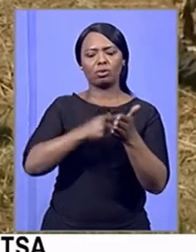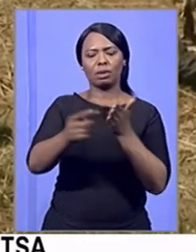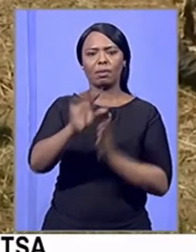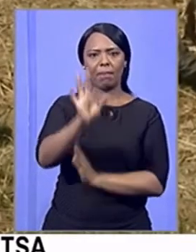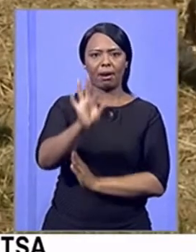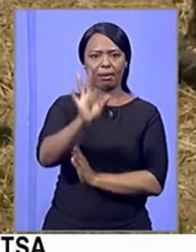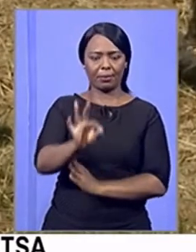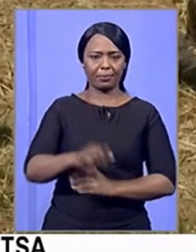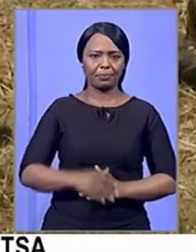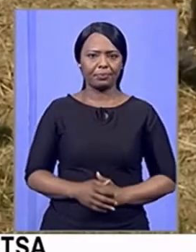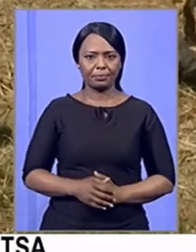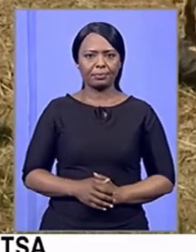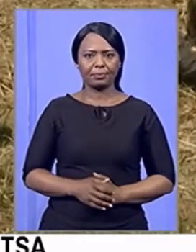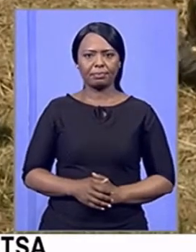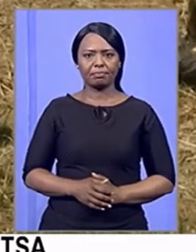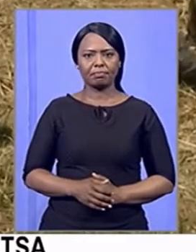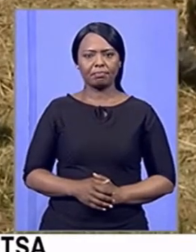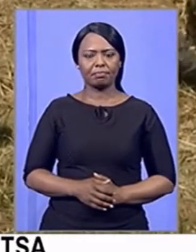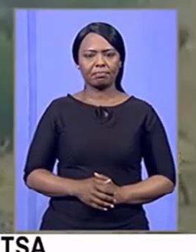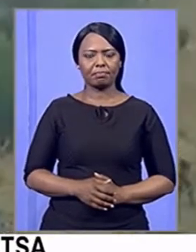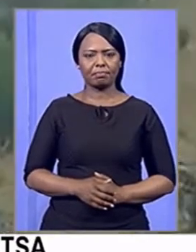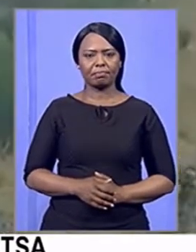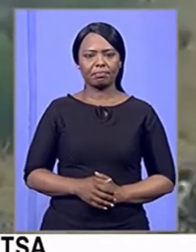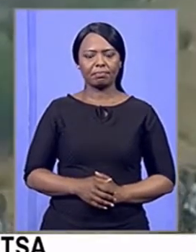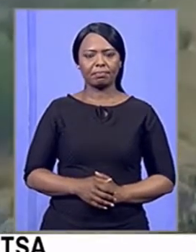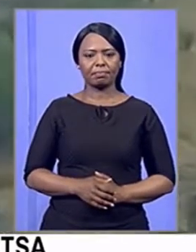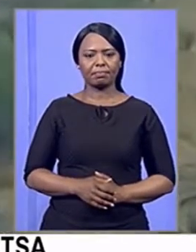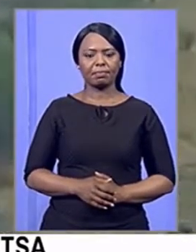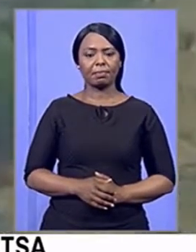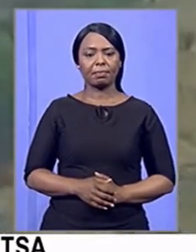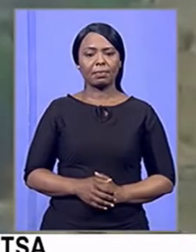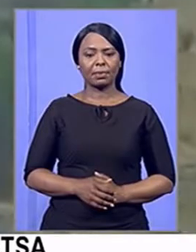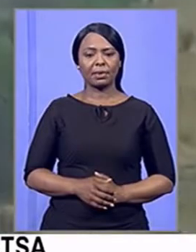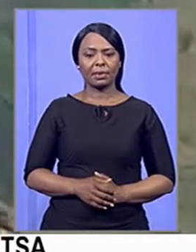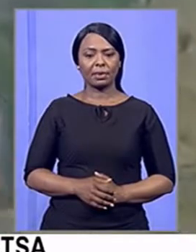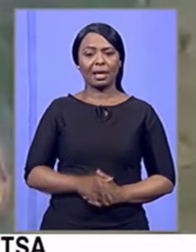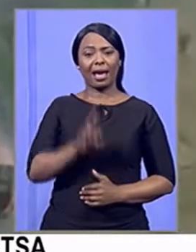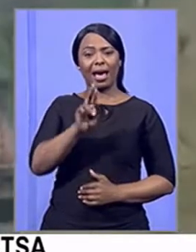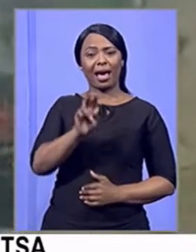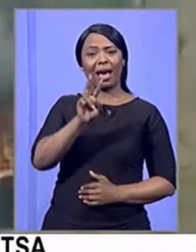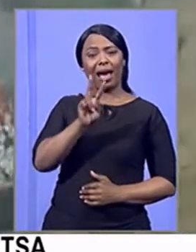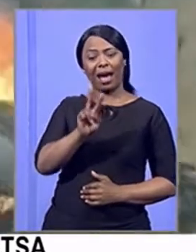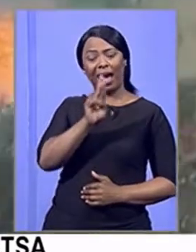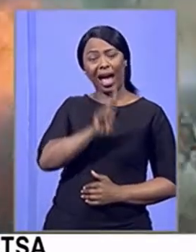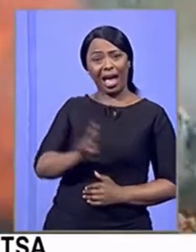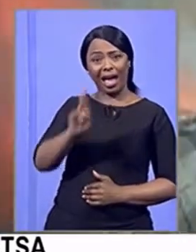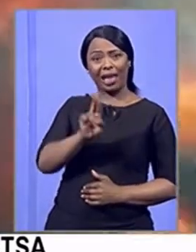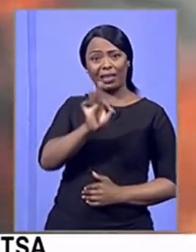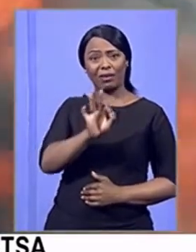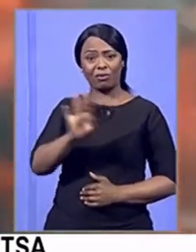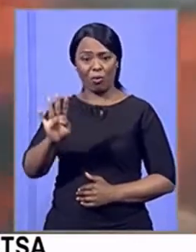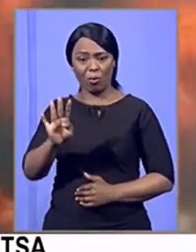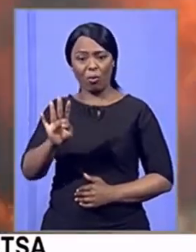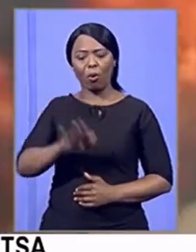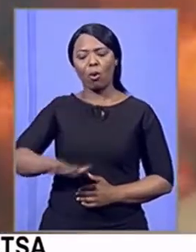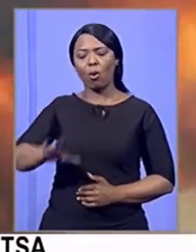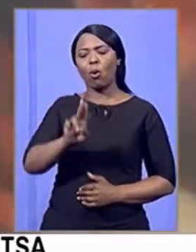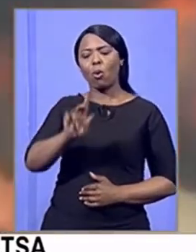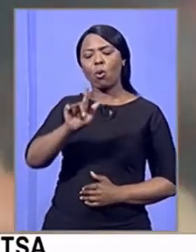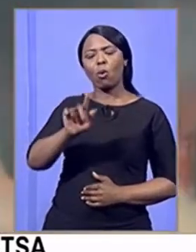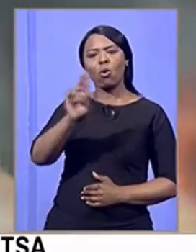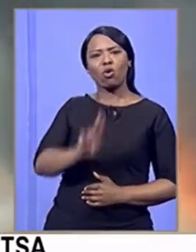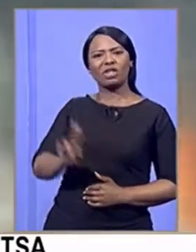tlang bakeng sa kopo ya beili. Hati ho sa le jwalo mileng wa R34 sebakeng sa Emakhosini haufinyane le Ulundi ke